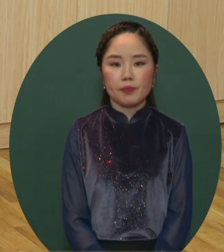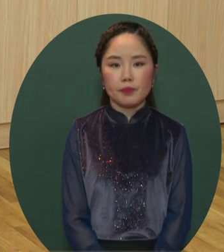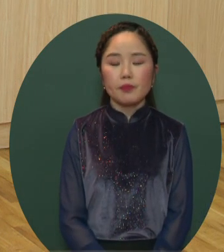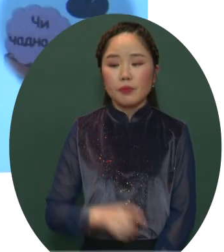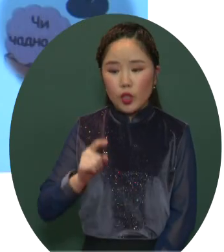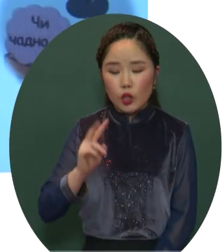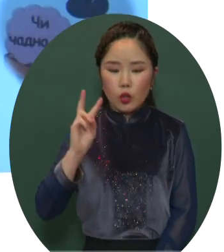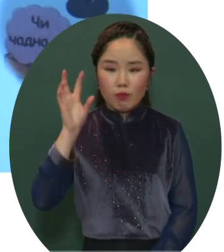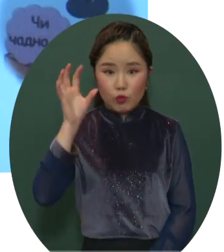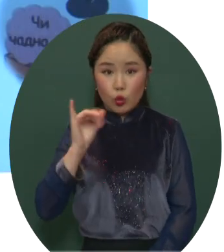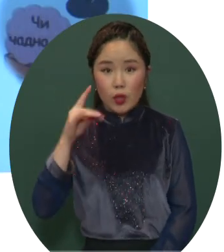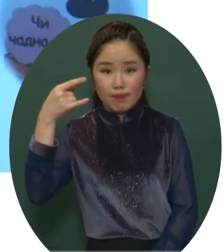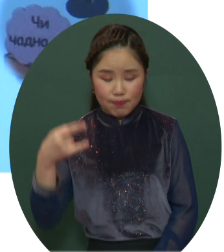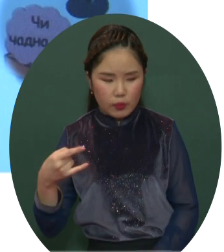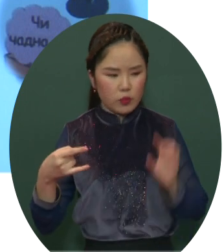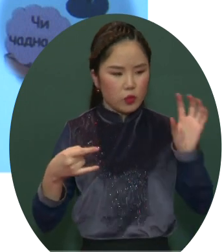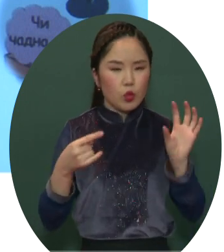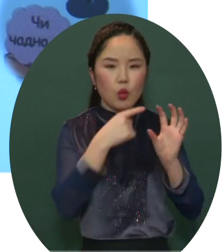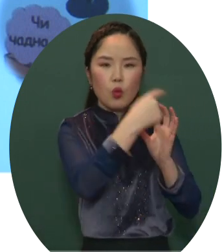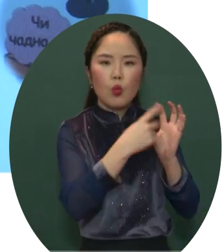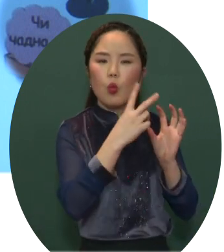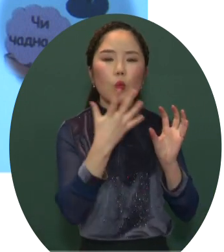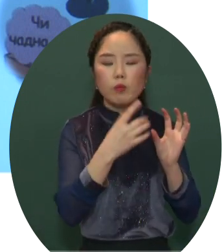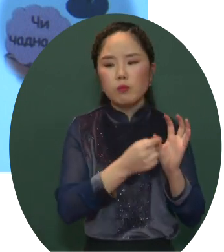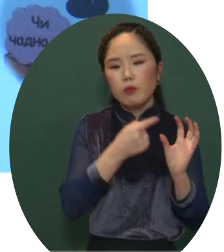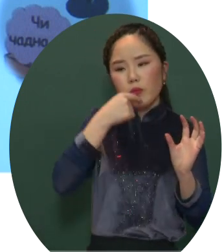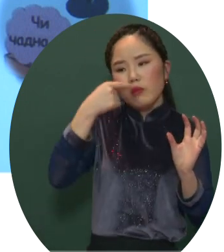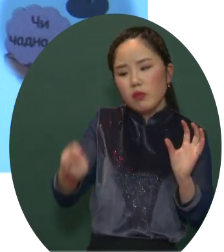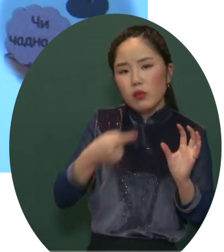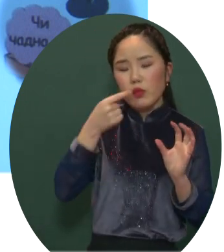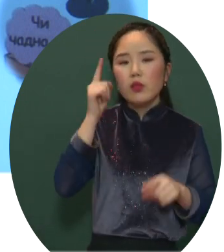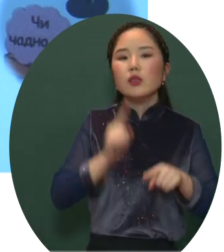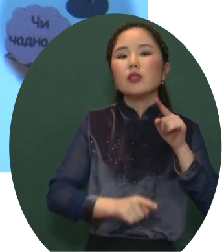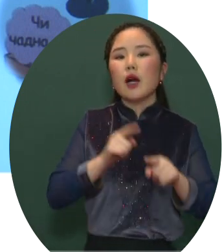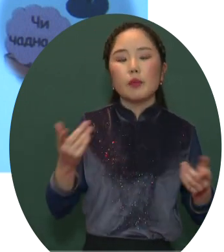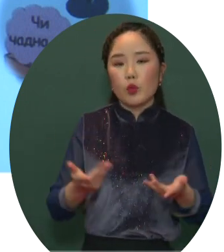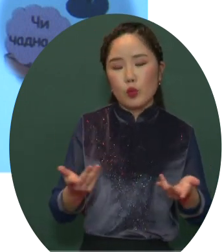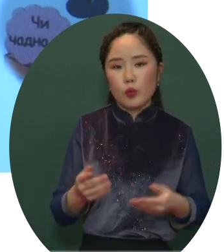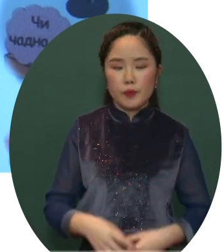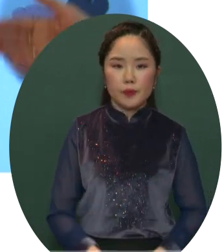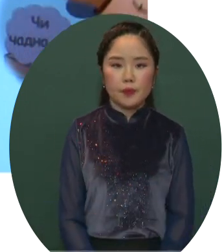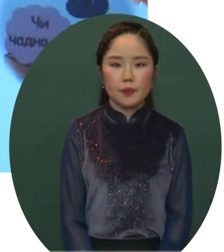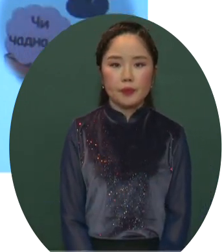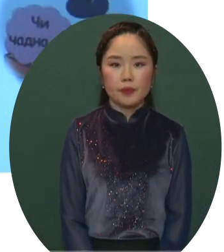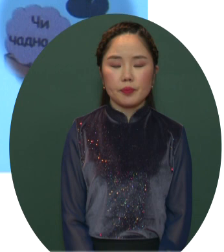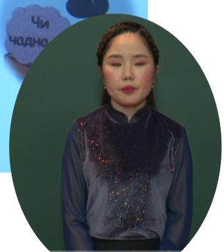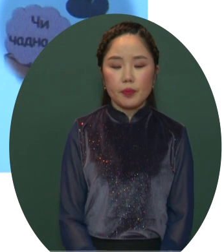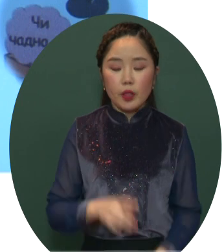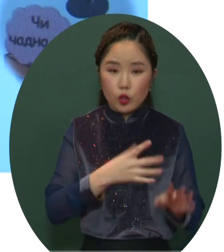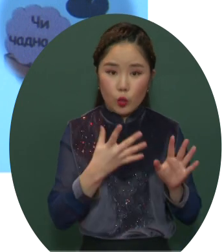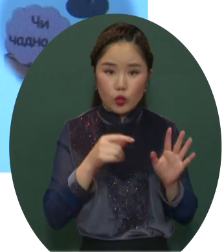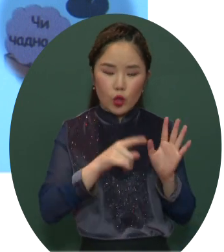Эдгээр үйл явдлын үед та нар юу гэж хэлэх вэ? Юу гэж хэлж